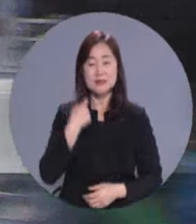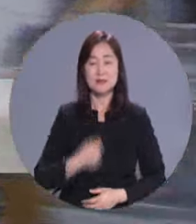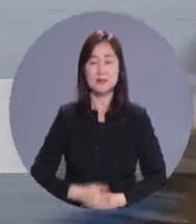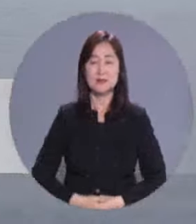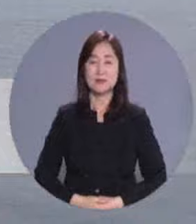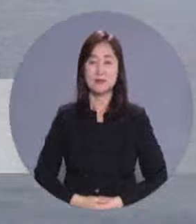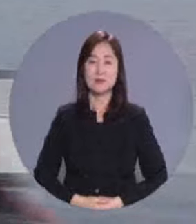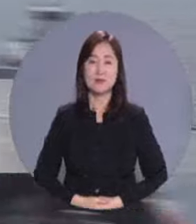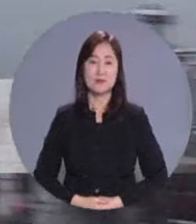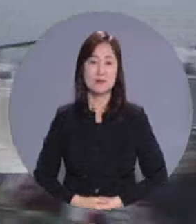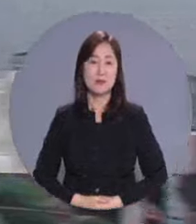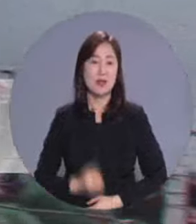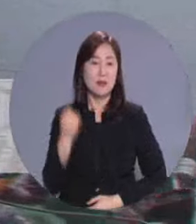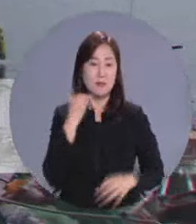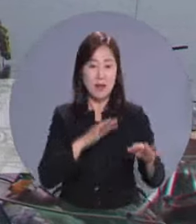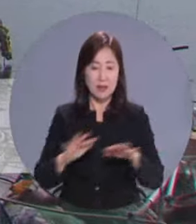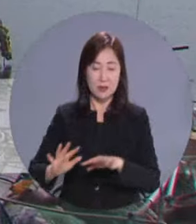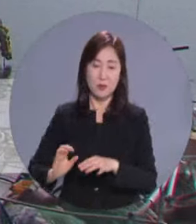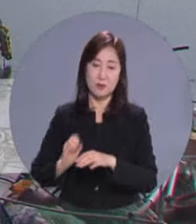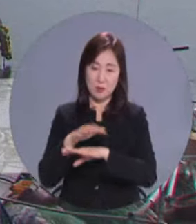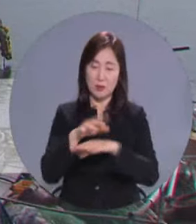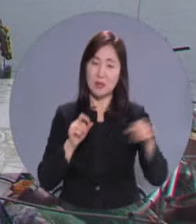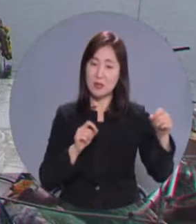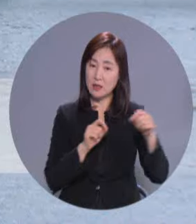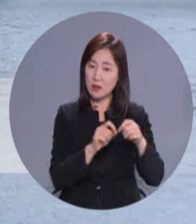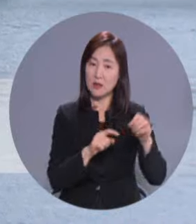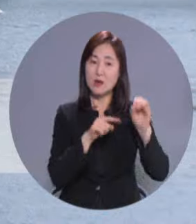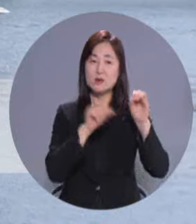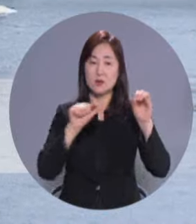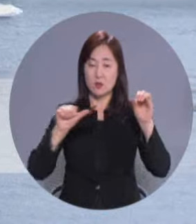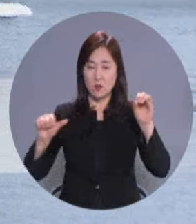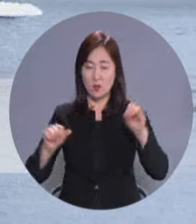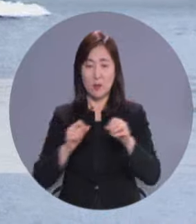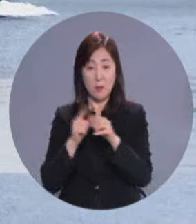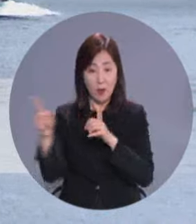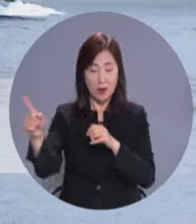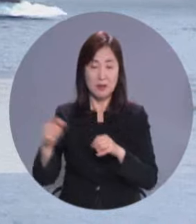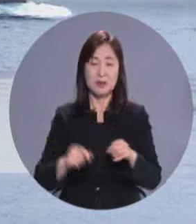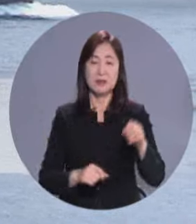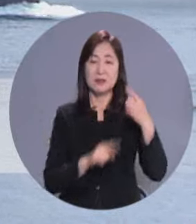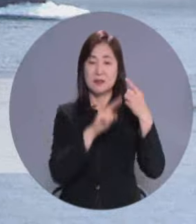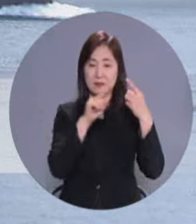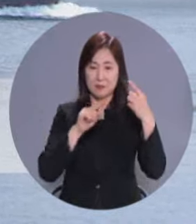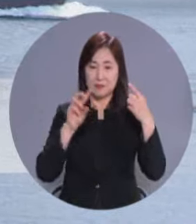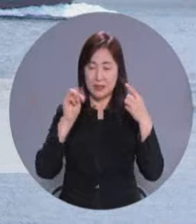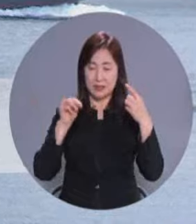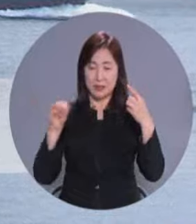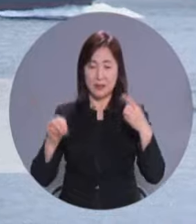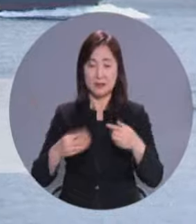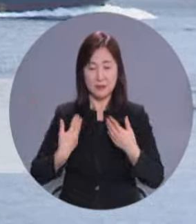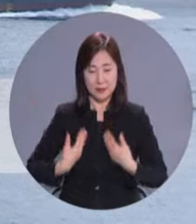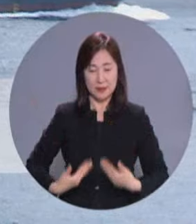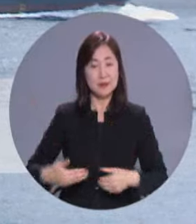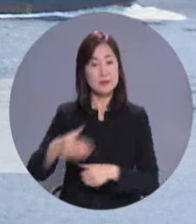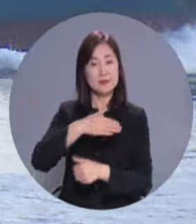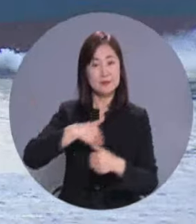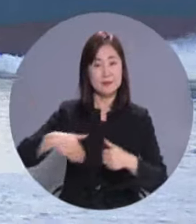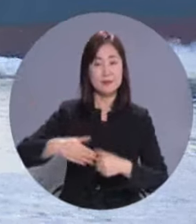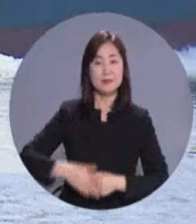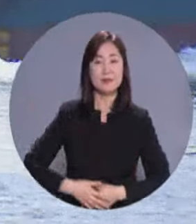있겠습니다 파도는 남해서부 앞바다에서 최고 0.5m 먼바다에서 1m 비교적 잔잔합니다